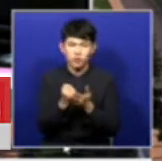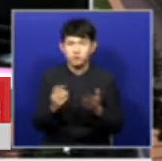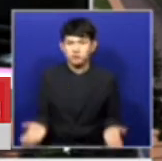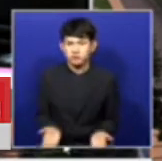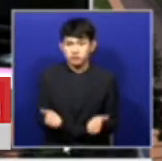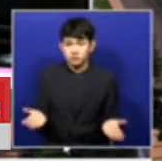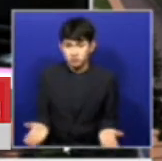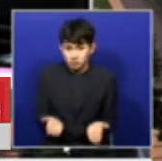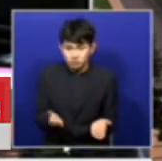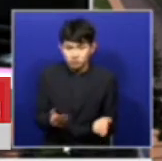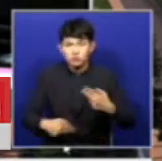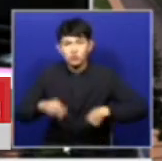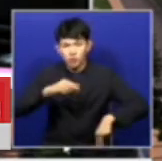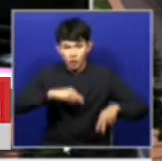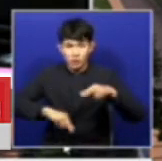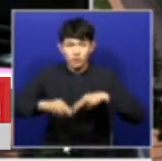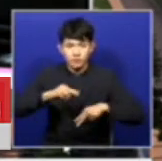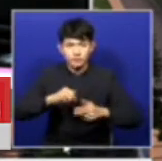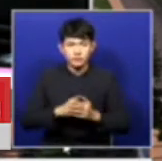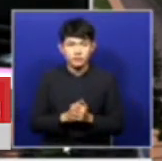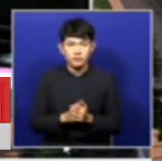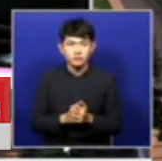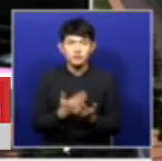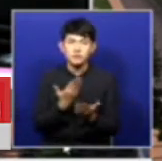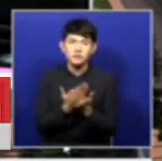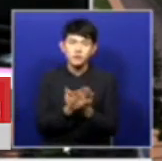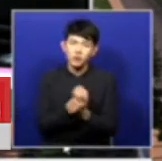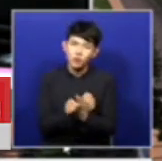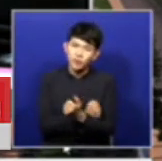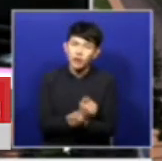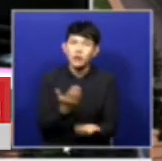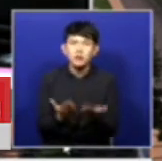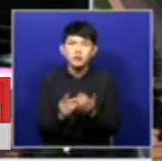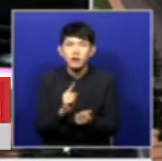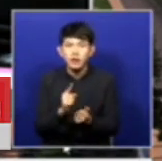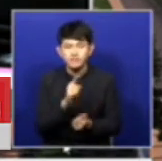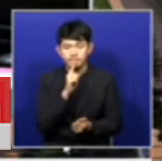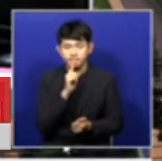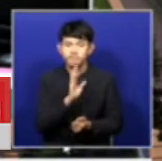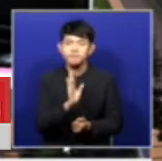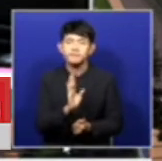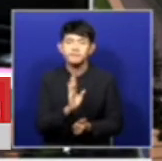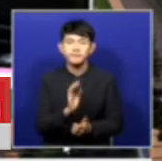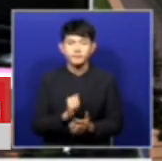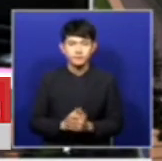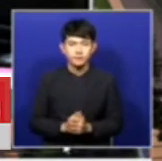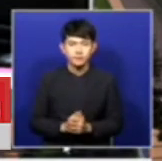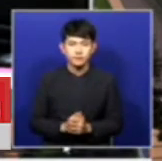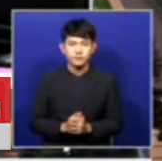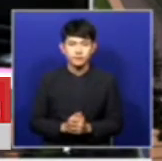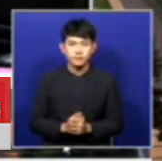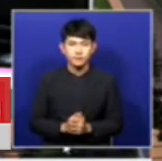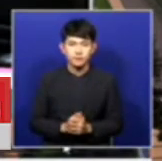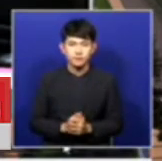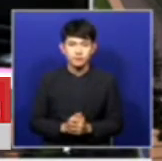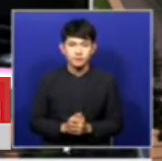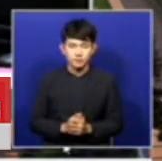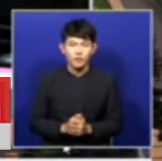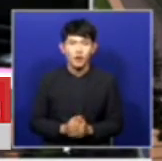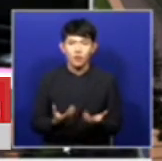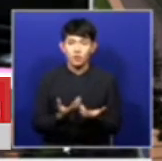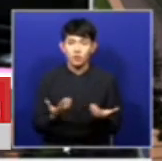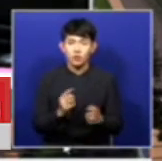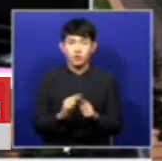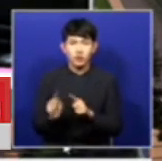มีการดูแลเขาด้วยจะเป็นค่าตอบแทนอย่างไรผมไม่กล้าที่จะเอ่ยอ้างนอกจากนั้นอุปกรณ์ต่